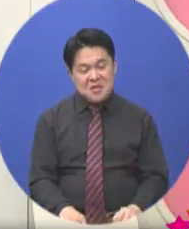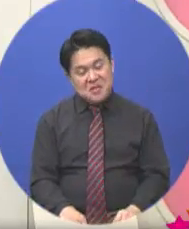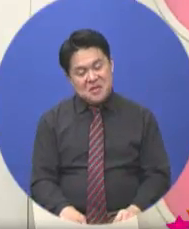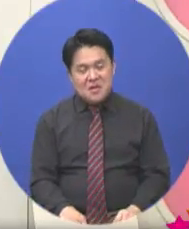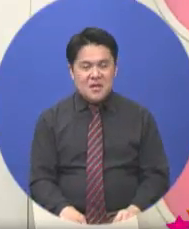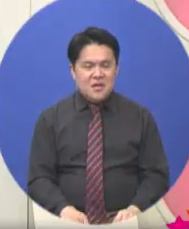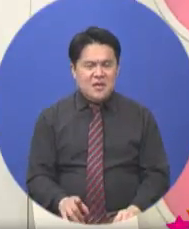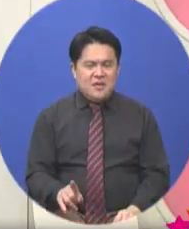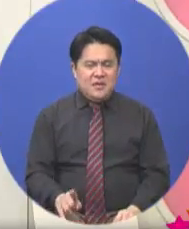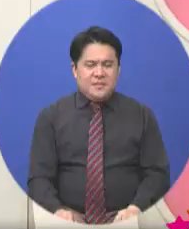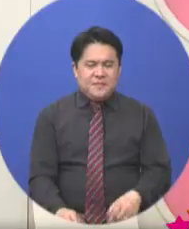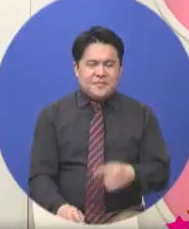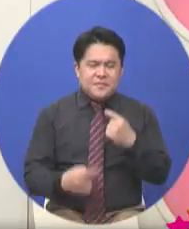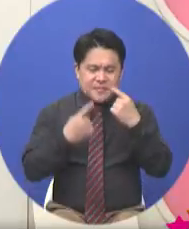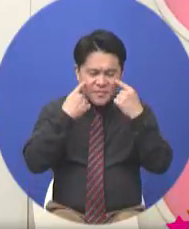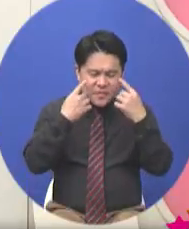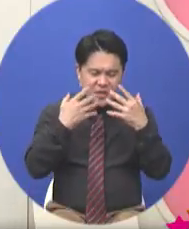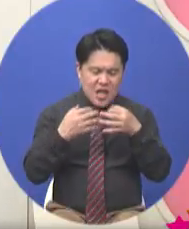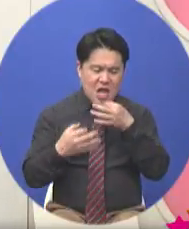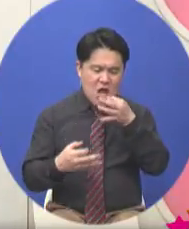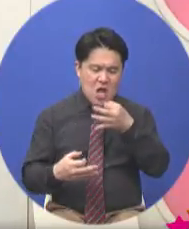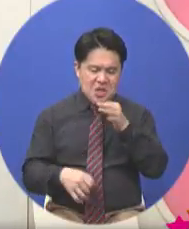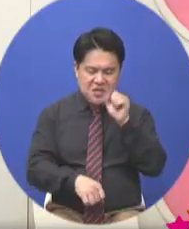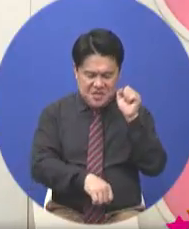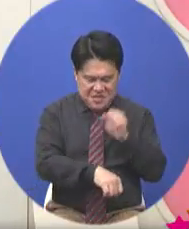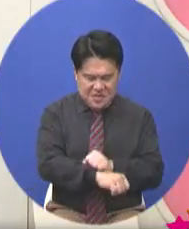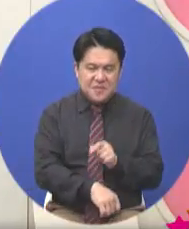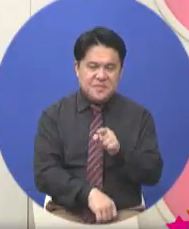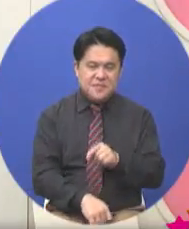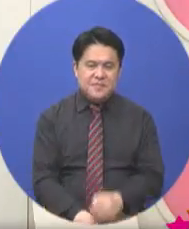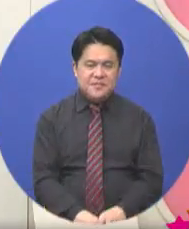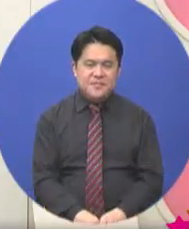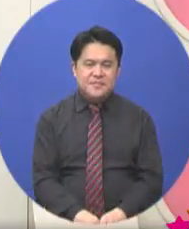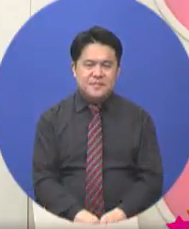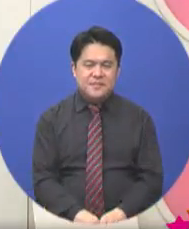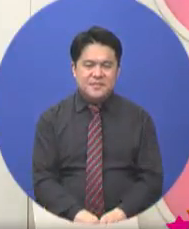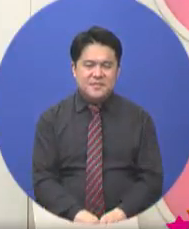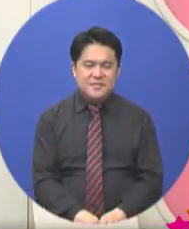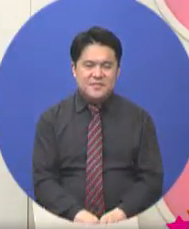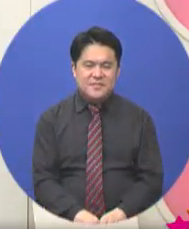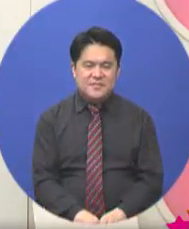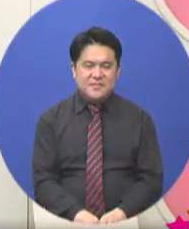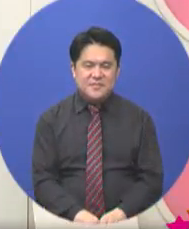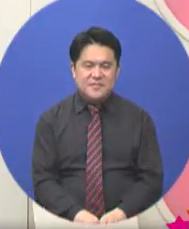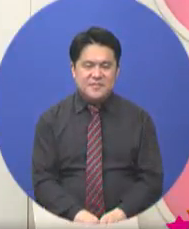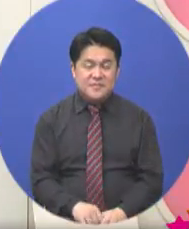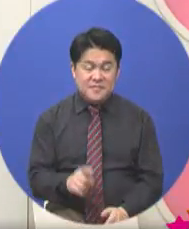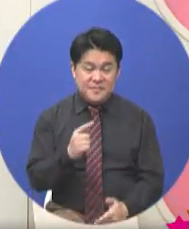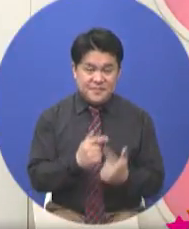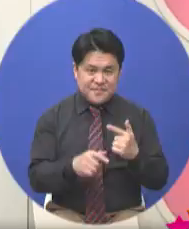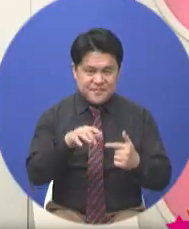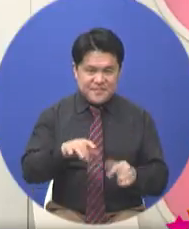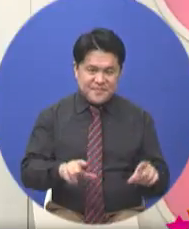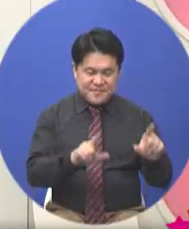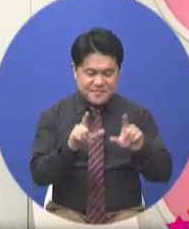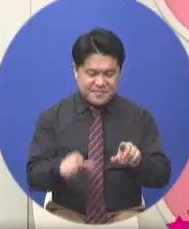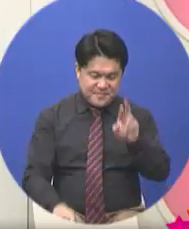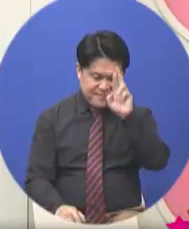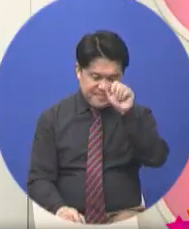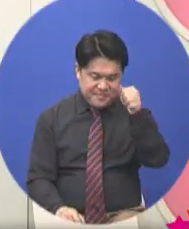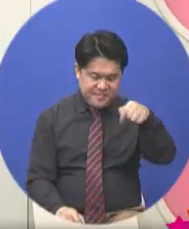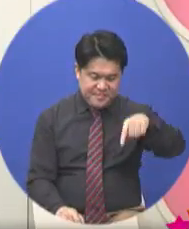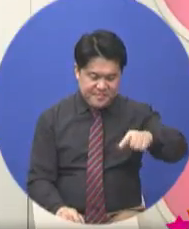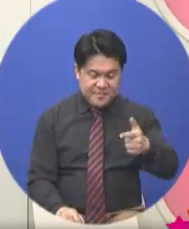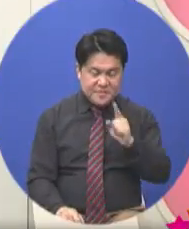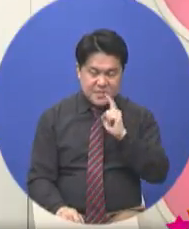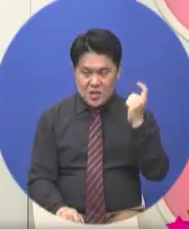네. 굉장히 발음이 정확한 소리예요. 목포에 사는